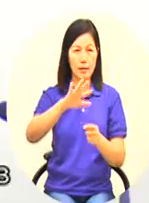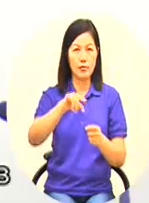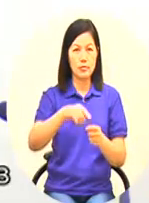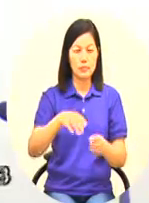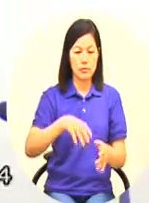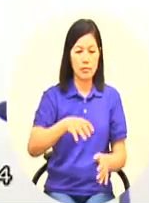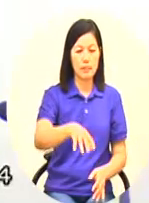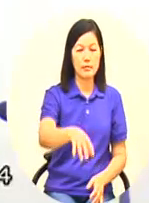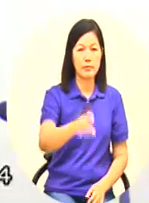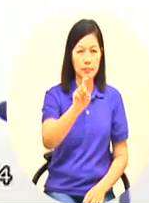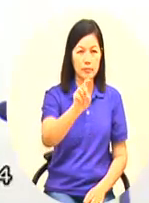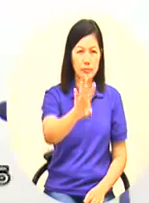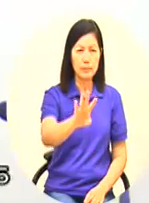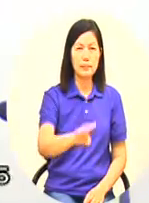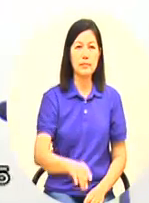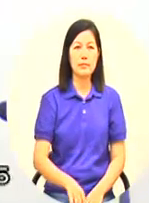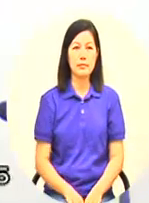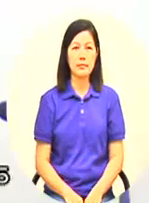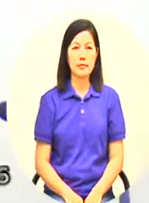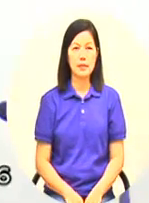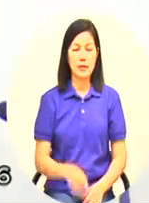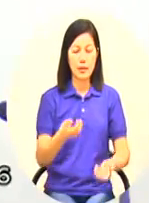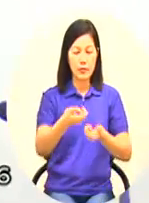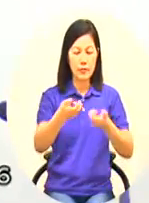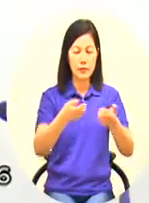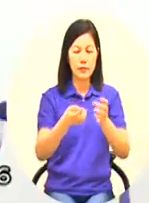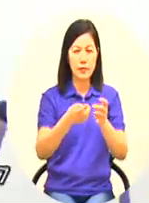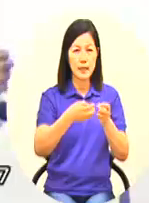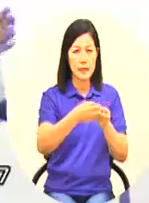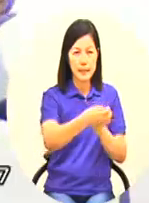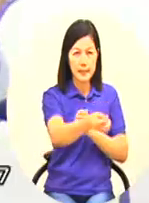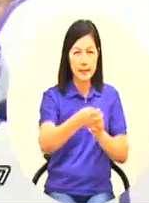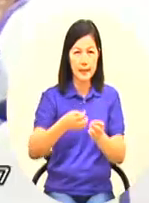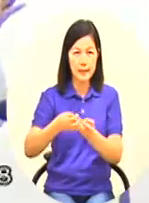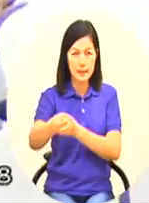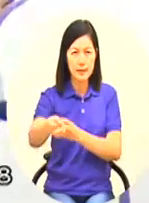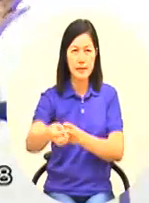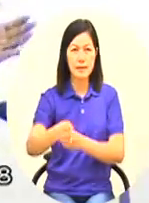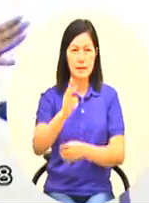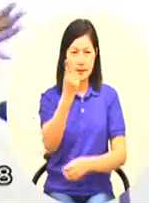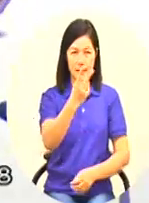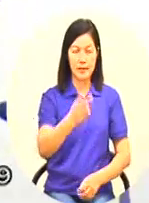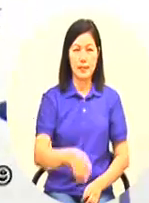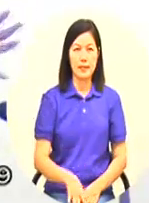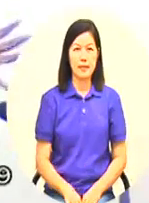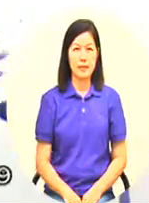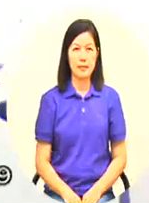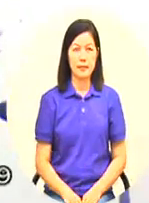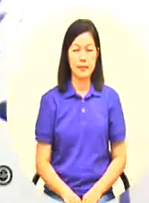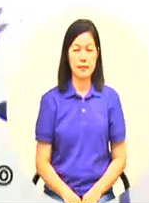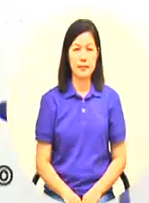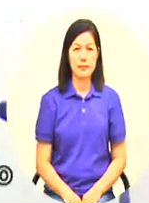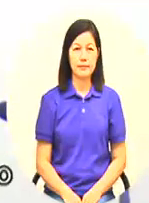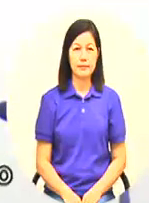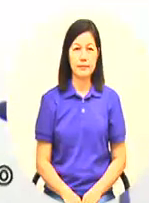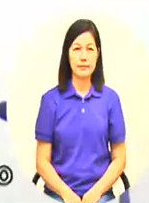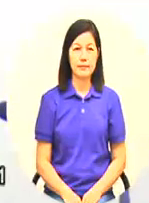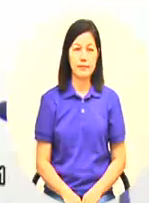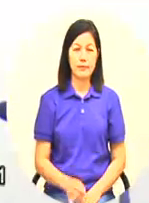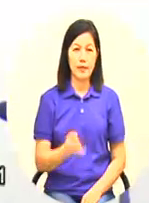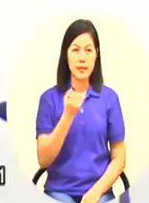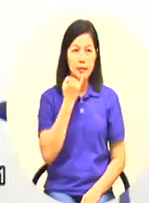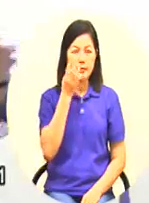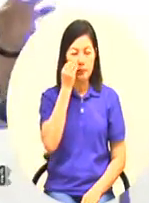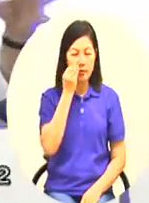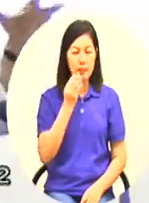望这14个站就刚好有分两线，好，跟有分可以达到我们的这个观光